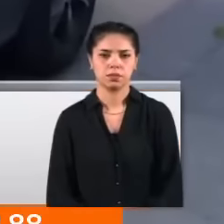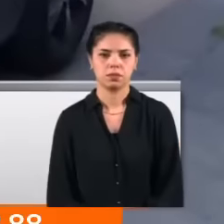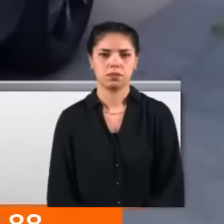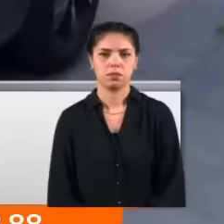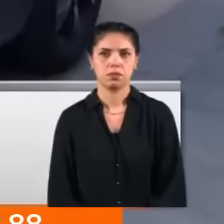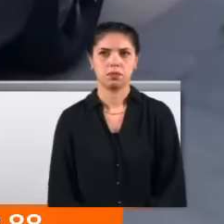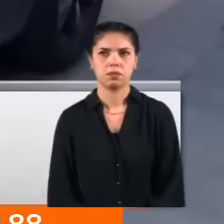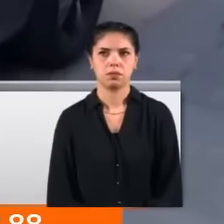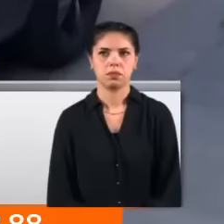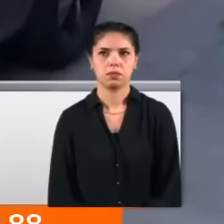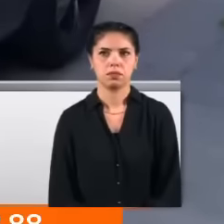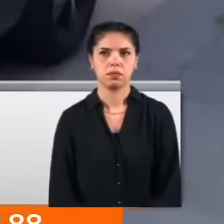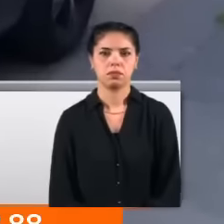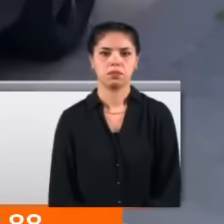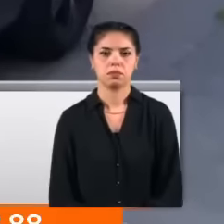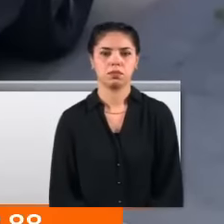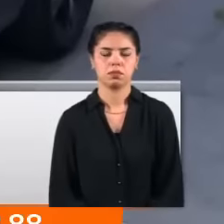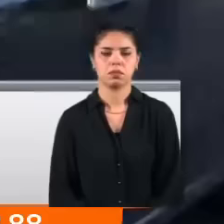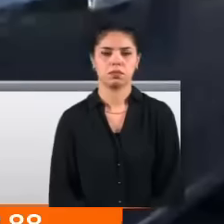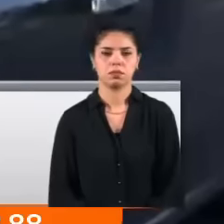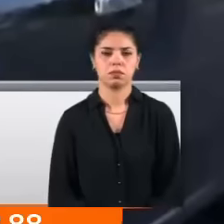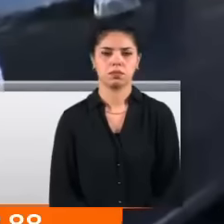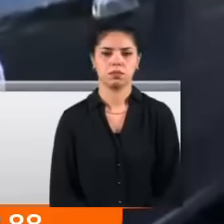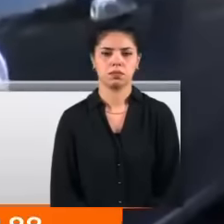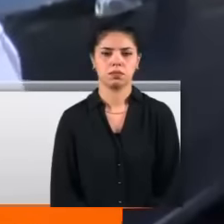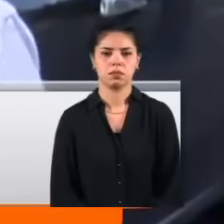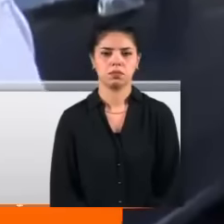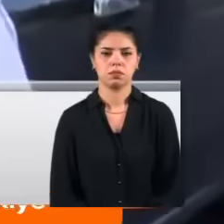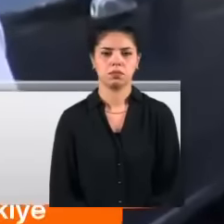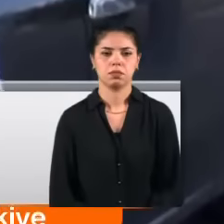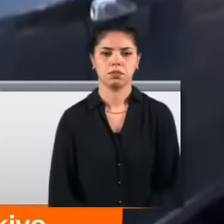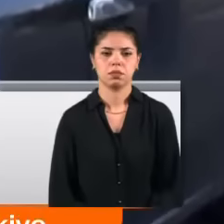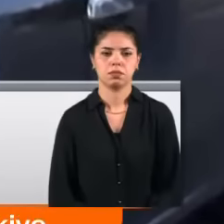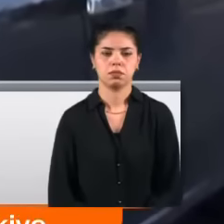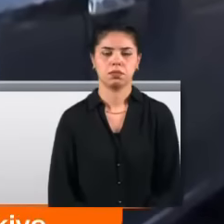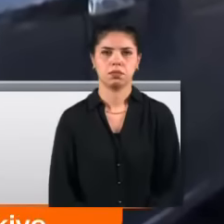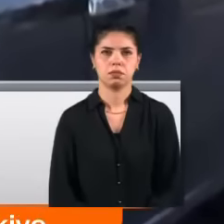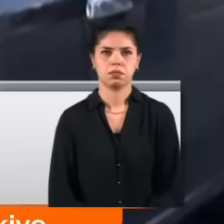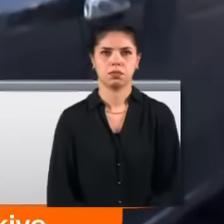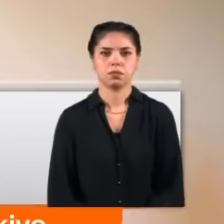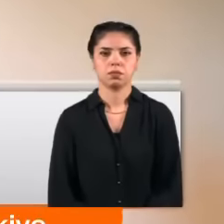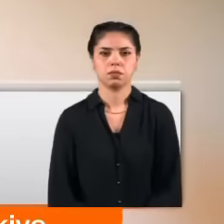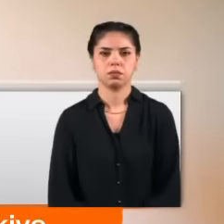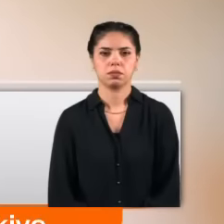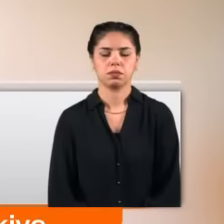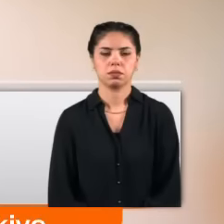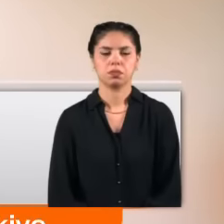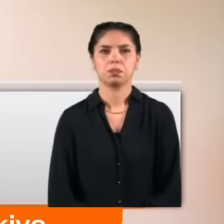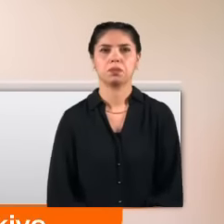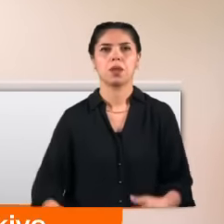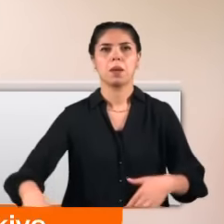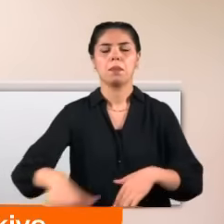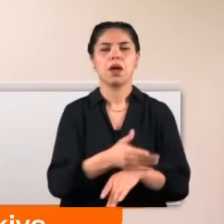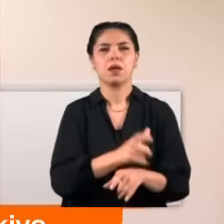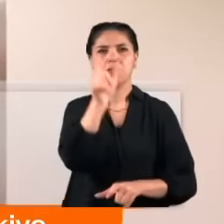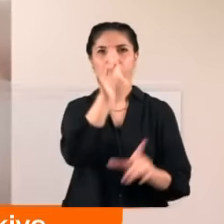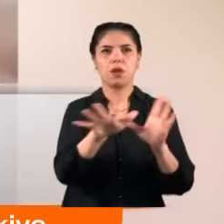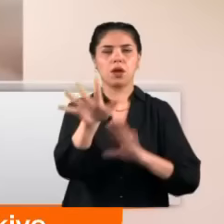zaman gidiyorsun? Çocuklar gidiyor mu? Gibisinden sorular sorunca ben iyice şüphelendim. Aslında mahalle